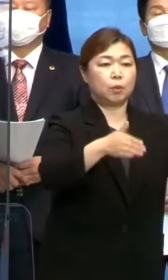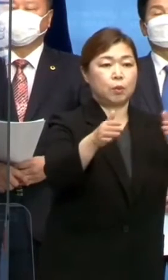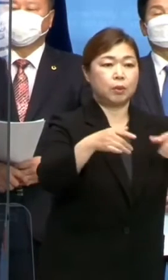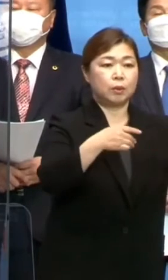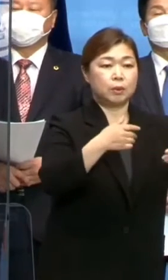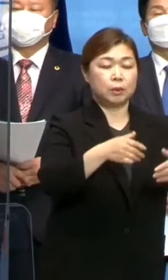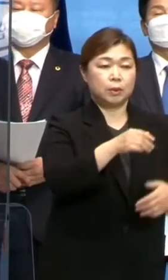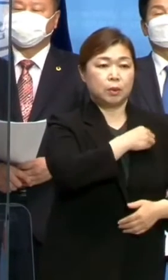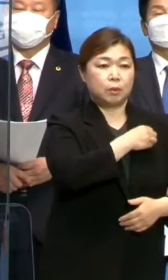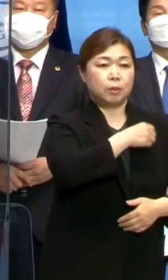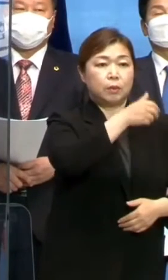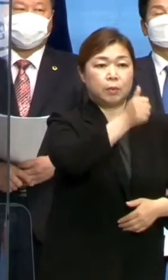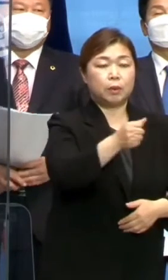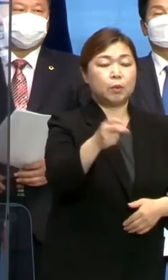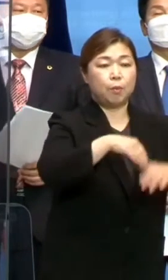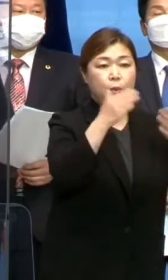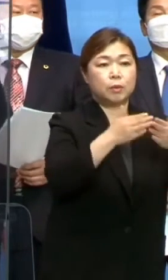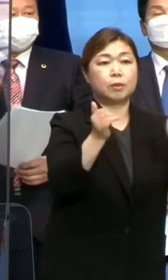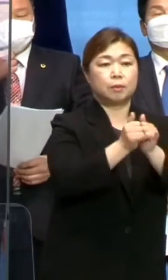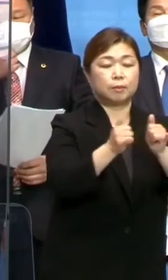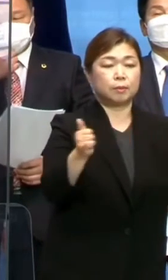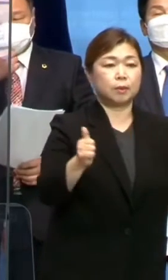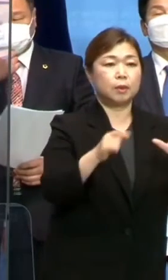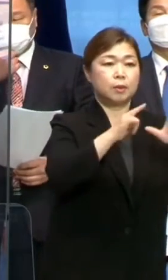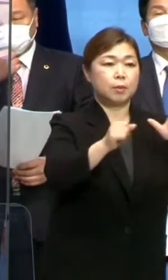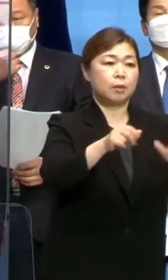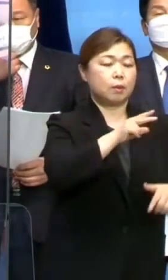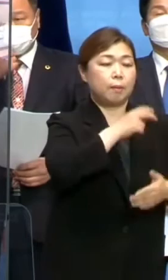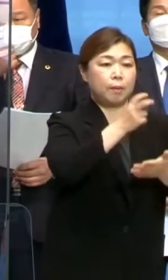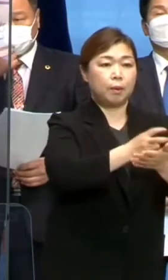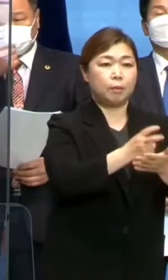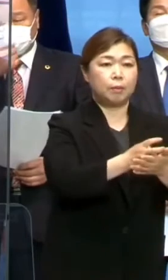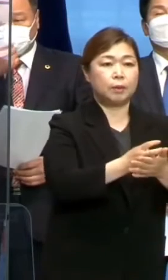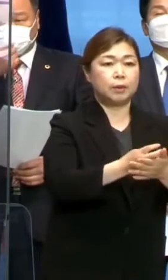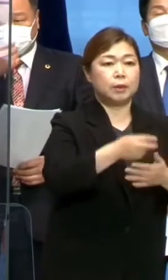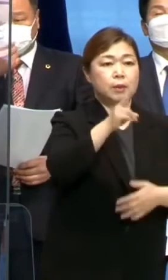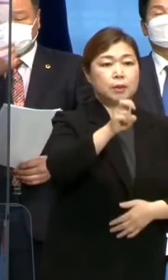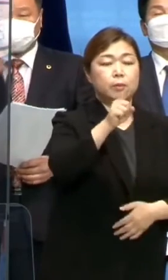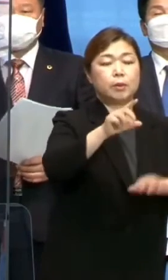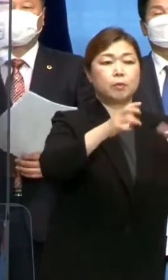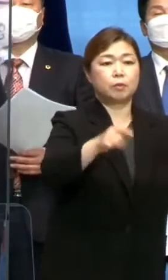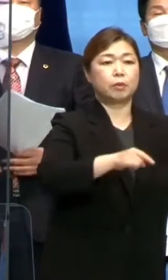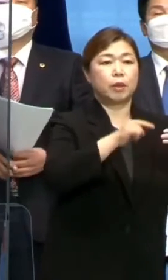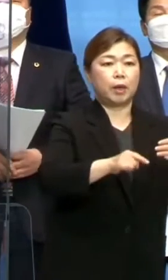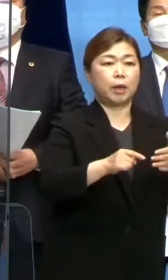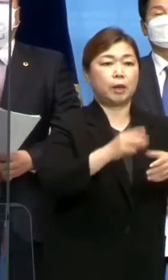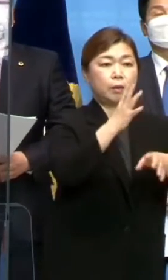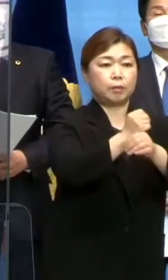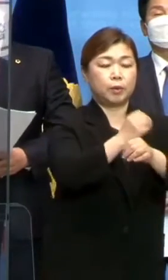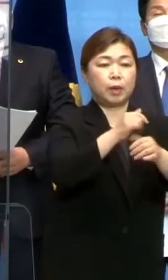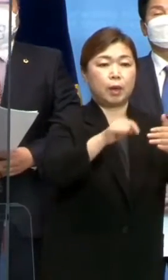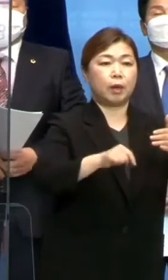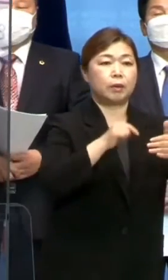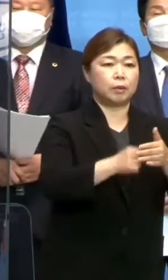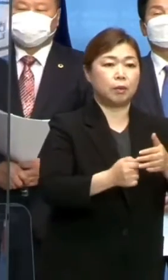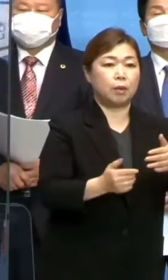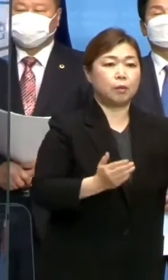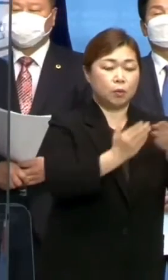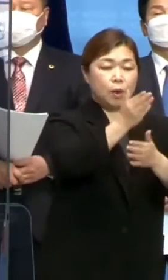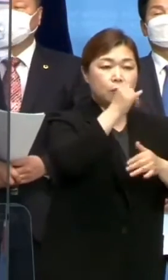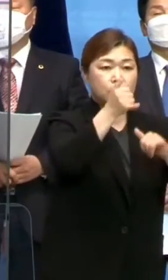와 시 도의원 모두는 지방 우의 법안이 제 12 11대 국회의원 기내에 통과할 수 있기를